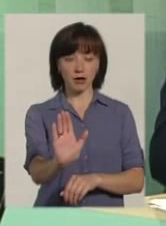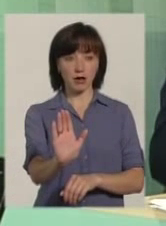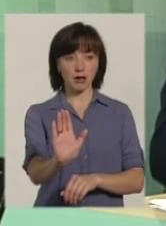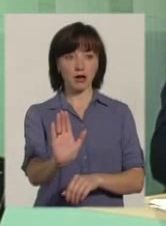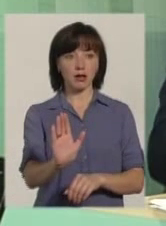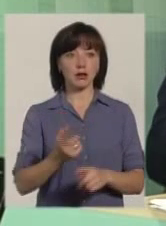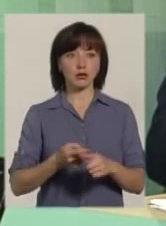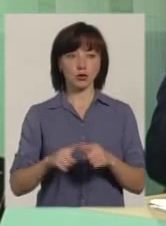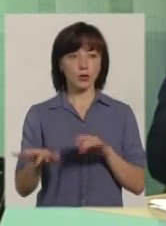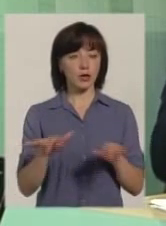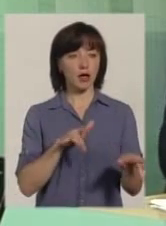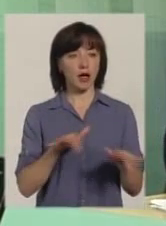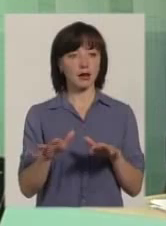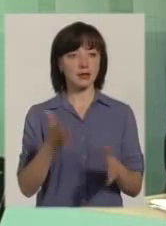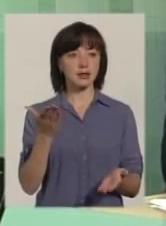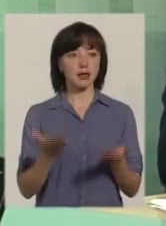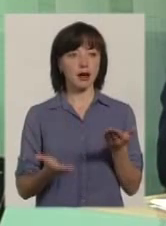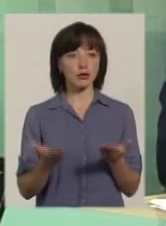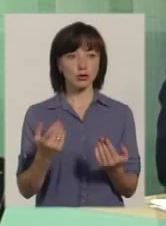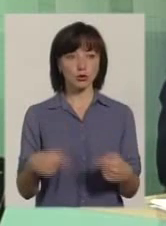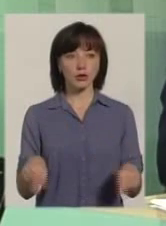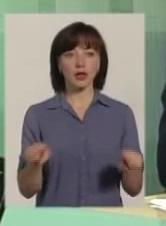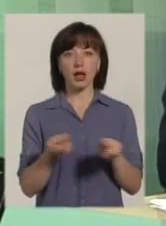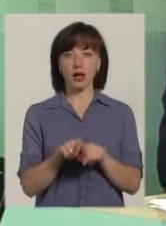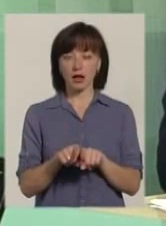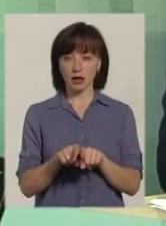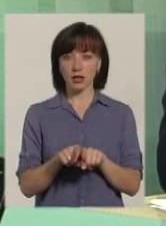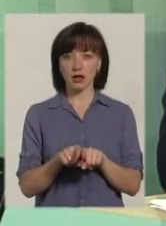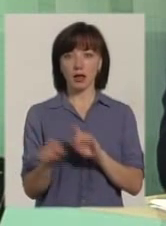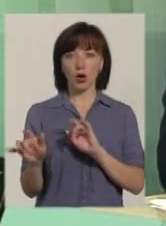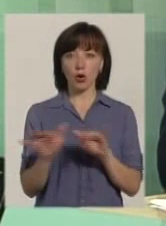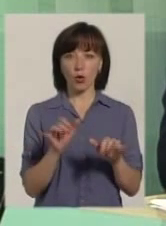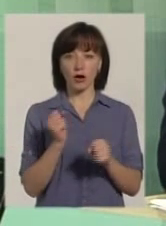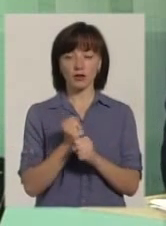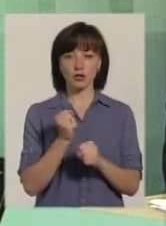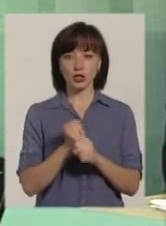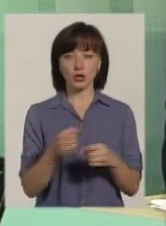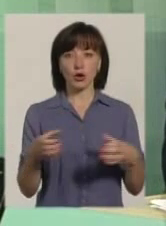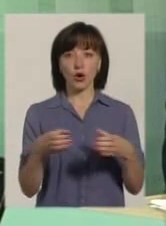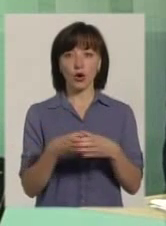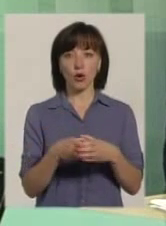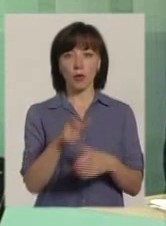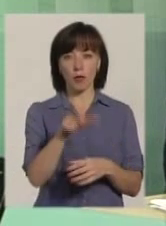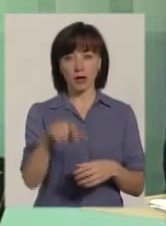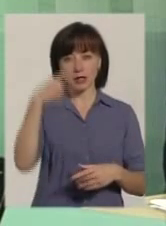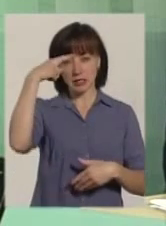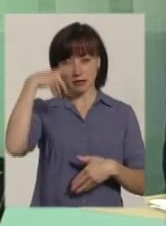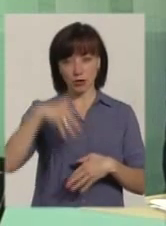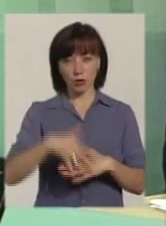зупиняє цю діяльність. Якщо такі кроки вчинено громадою свідомо,